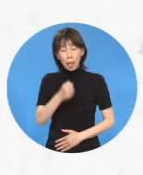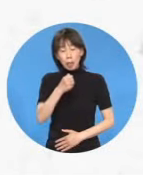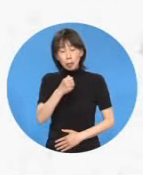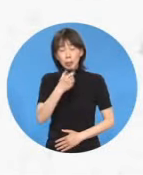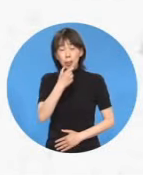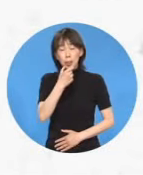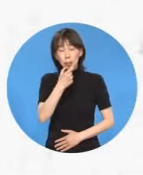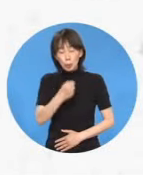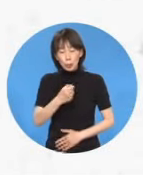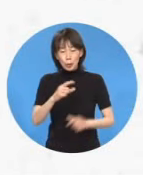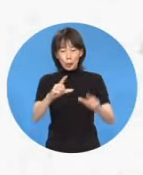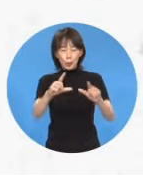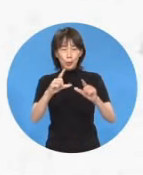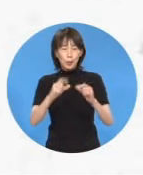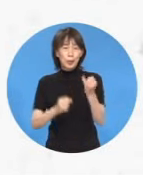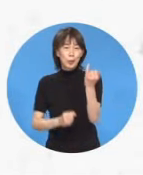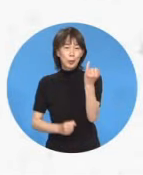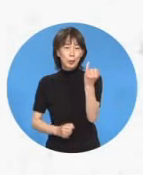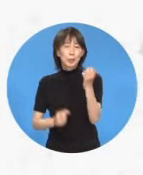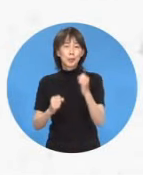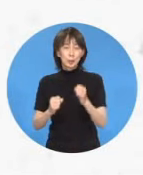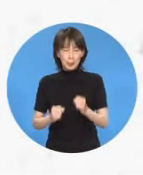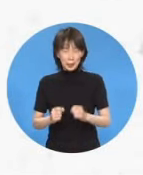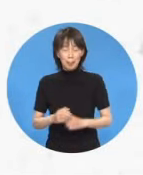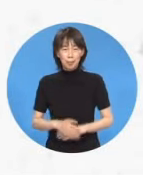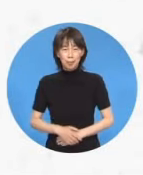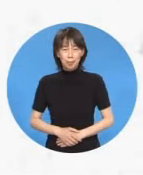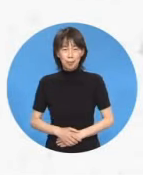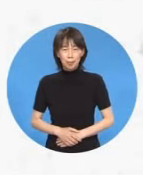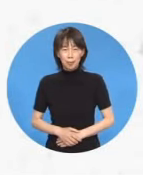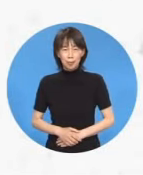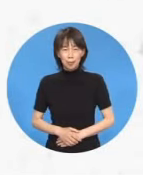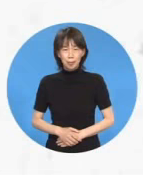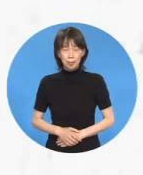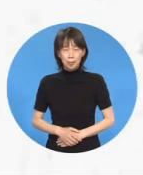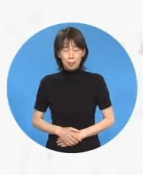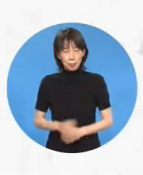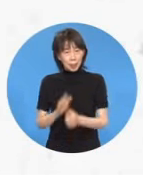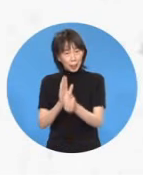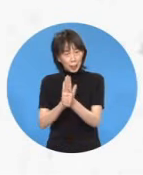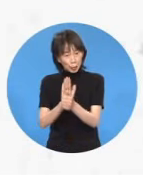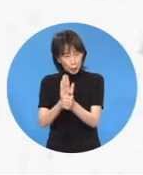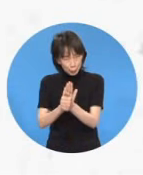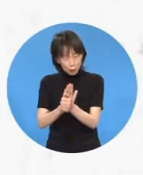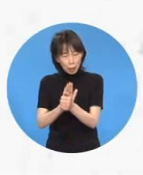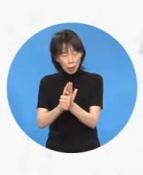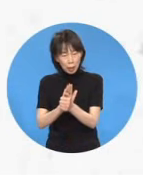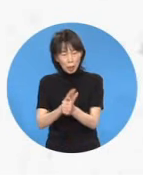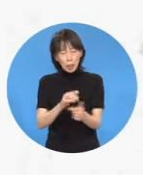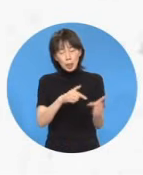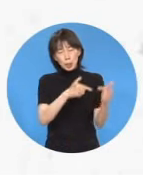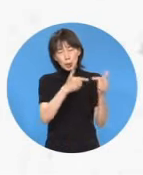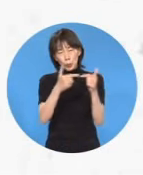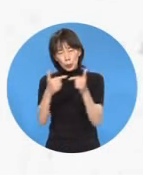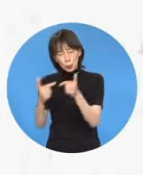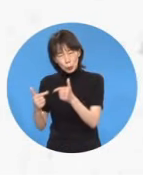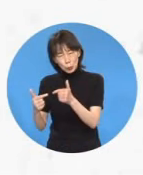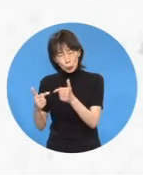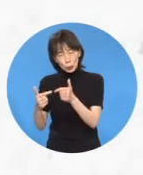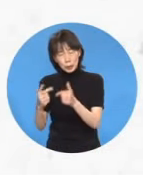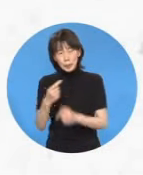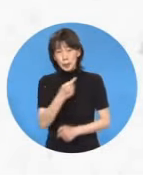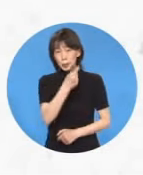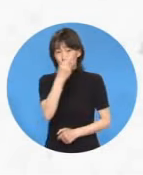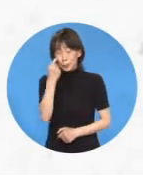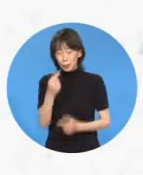中にはアナウンサーになりたいと言ってくれた女の子もいました私からのアドバイスは